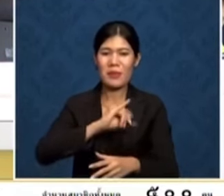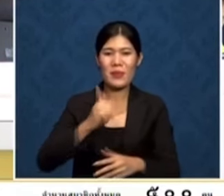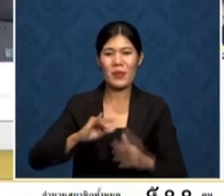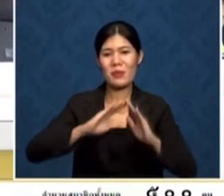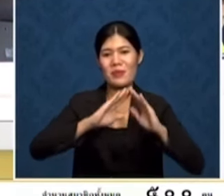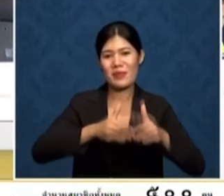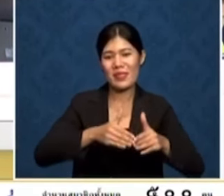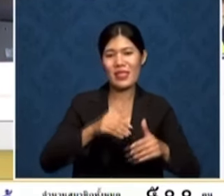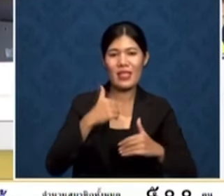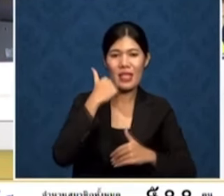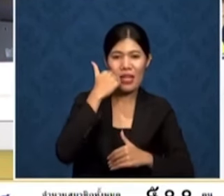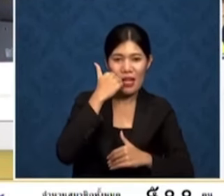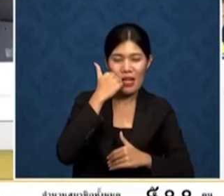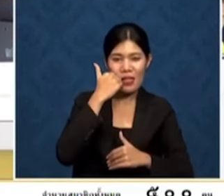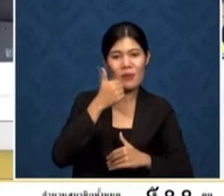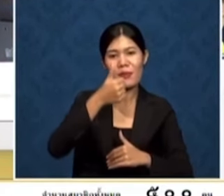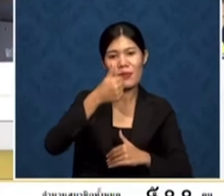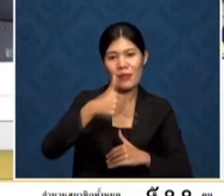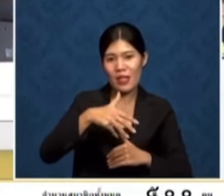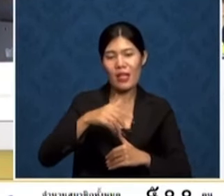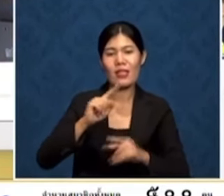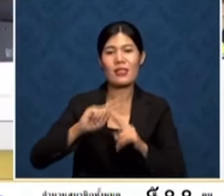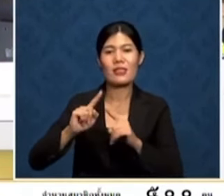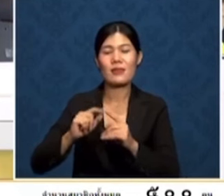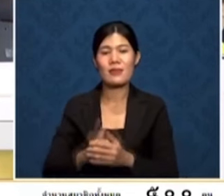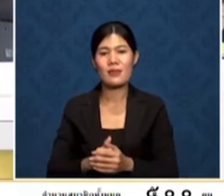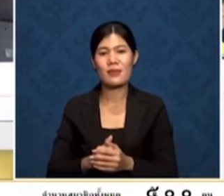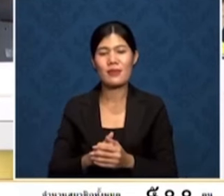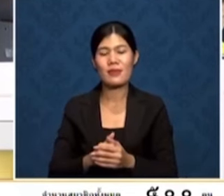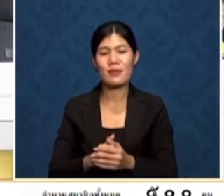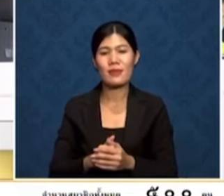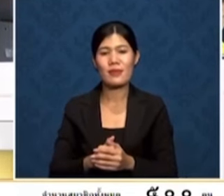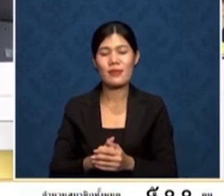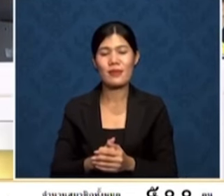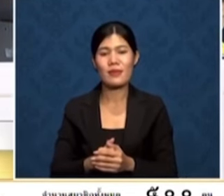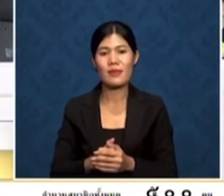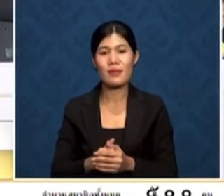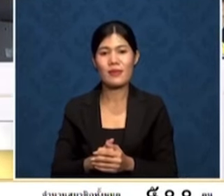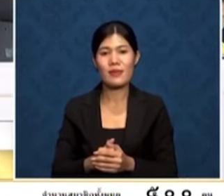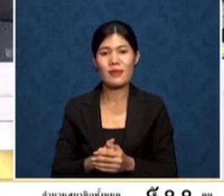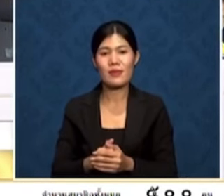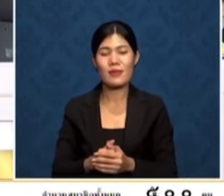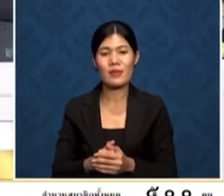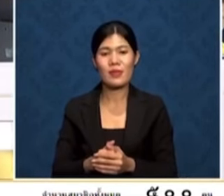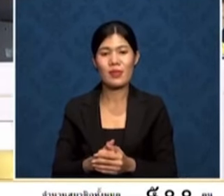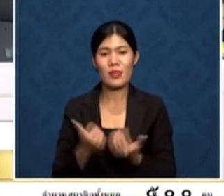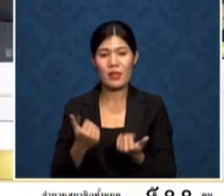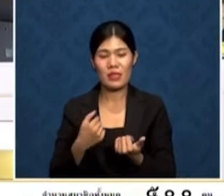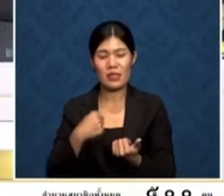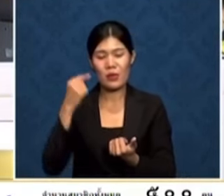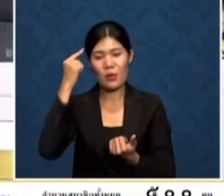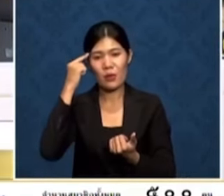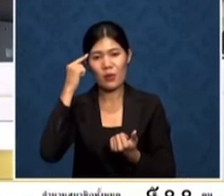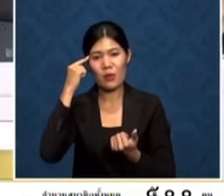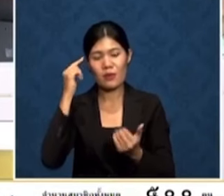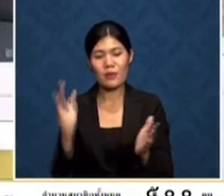หน้าไม่ได้อะไรต่างๆเนี่ยนะครับผมเรียนอย่างงี้ครับท่านอาจจะได้พลาดหัวข่าวนะครับแต่ว่าเนื้อหาความเป็นจริงในส่วนของเรื่องการเดินหน้าโครงการเนี่ยมัน